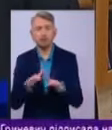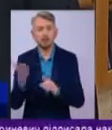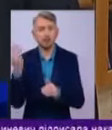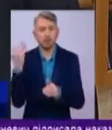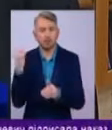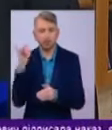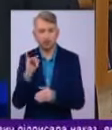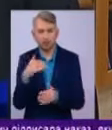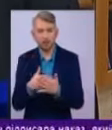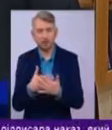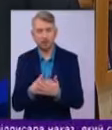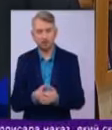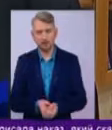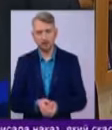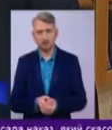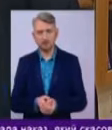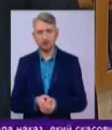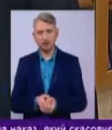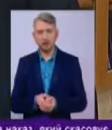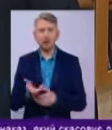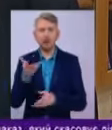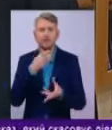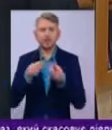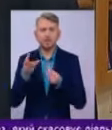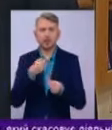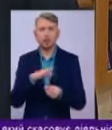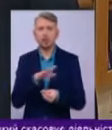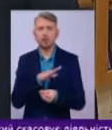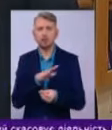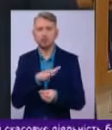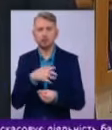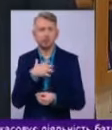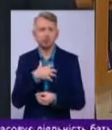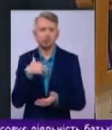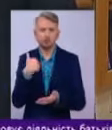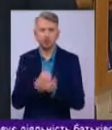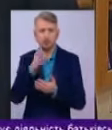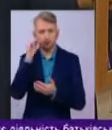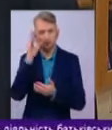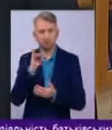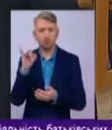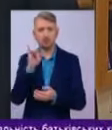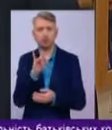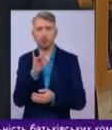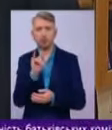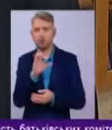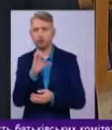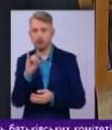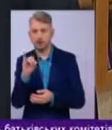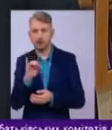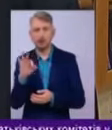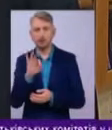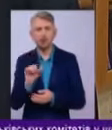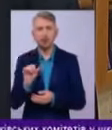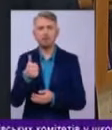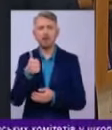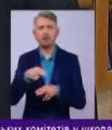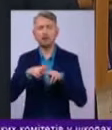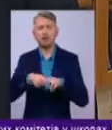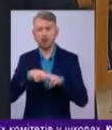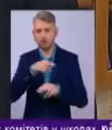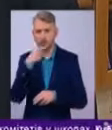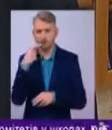попередній історії. Наприклад, фальсифіковано було ключову дату в історії Русі про перше